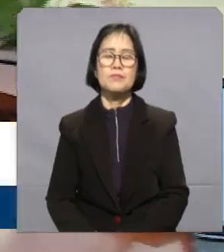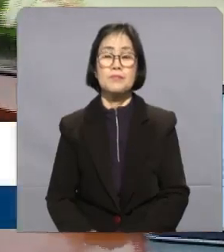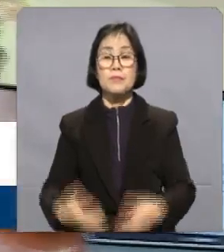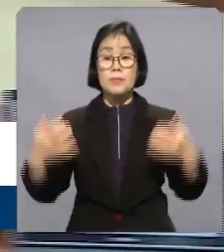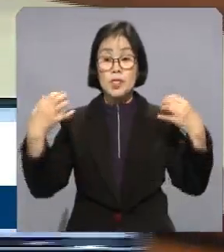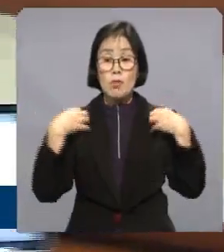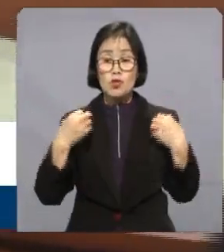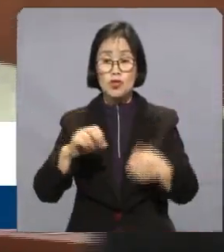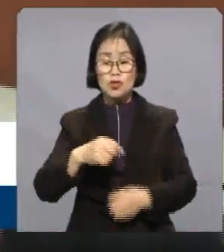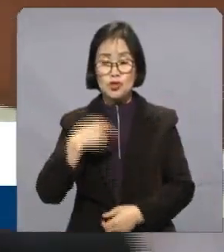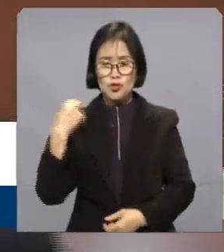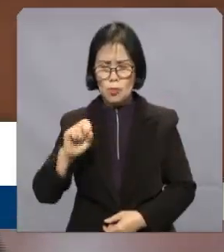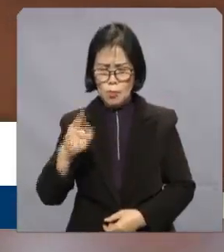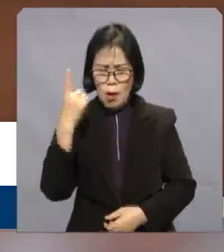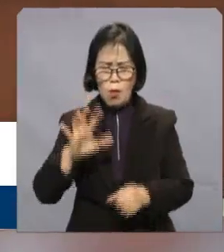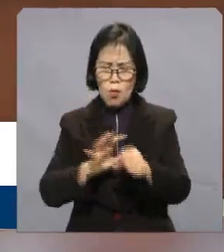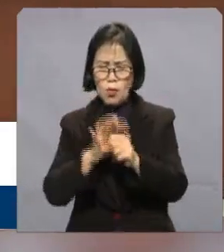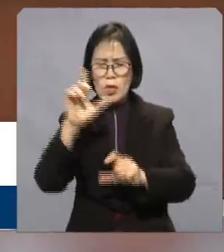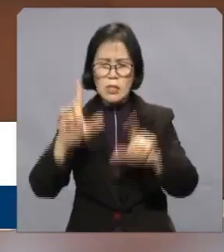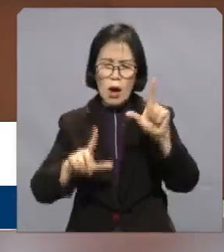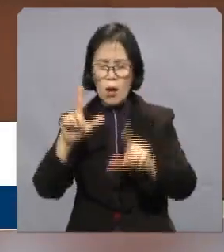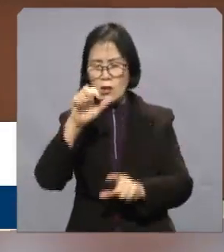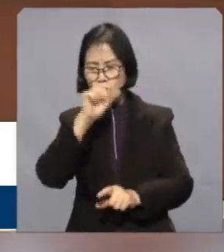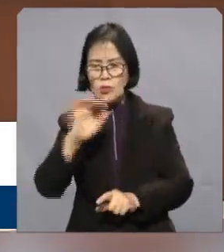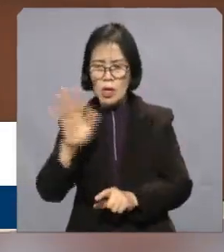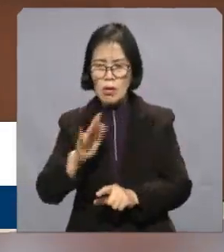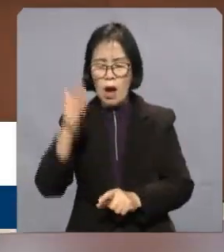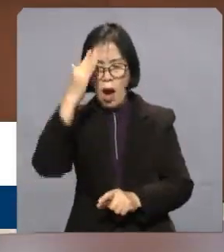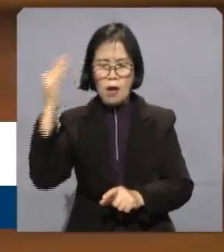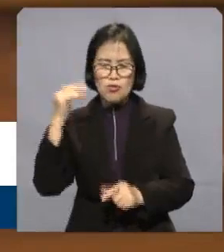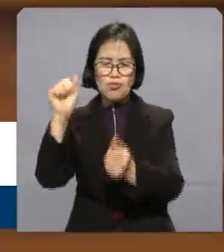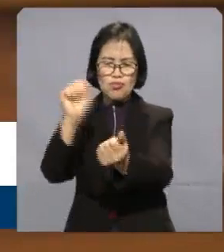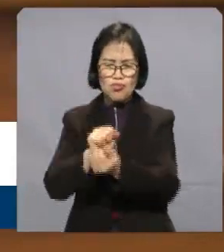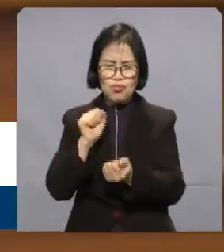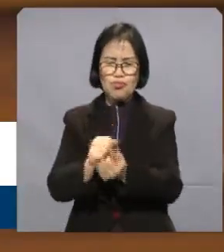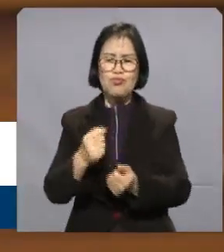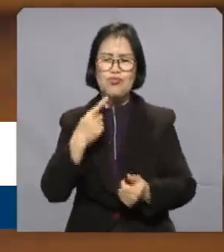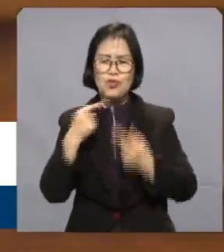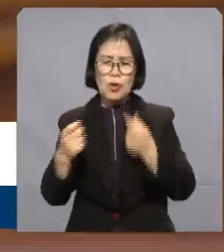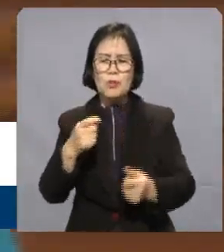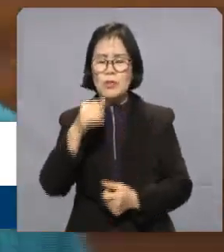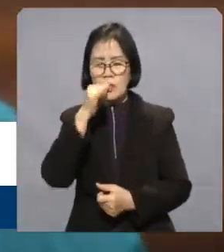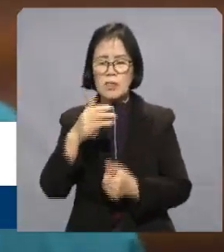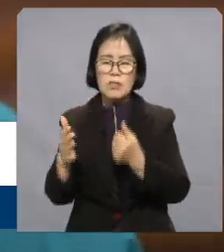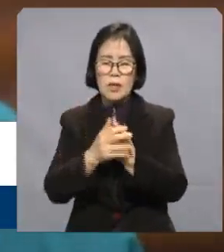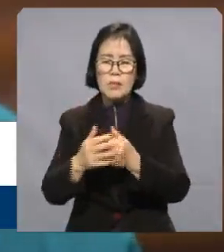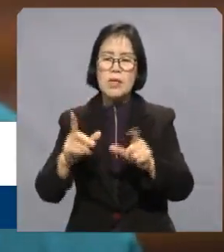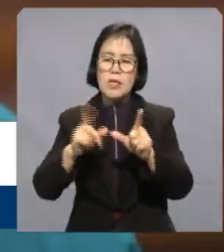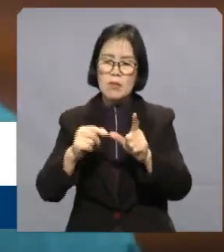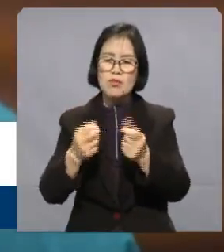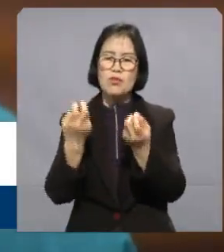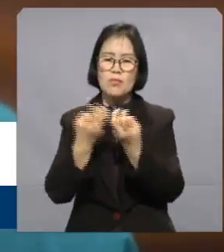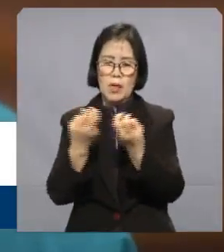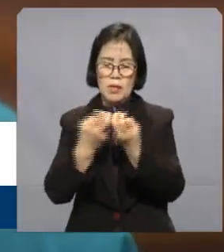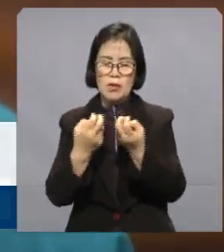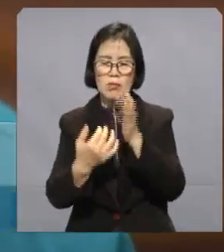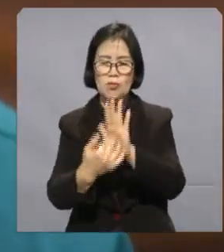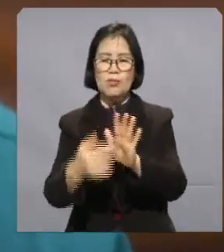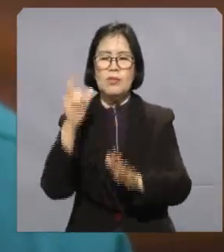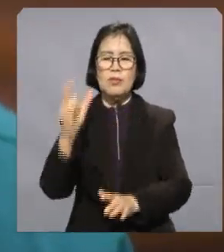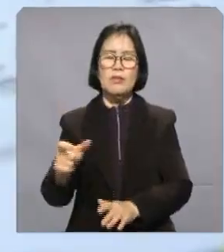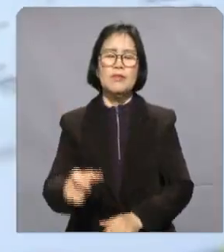정부는 중국발 코로나19 상황 악화가 국내 확산의 위협적이라고 보고 일부 방역 조치를